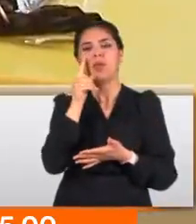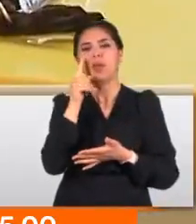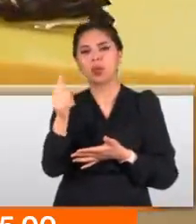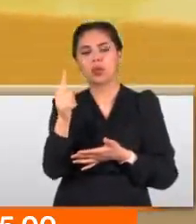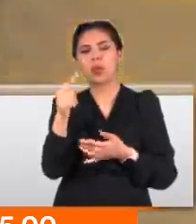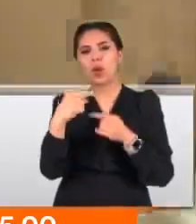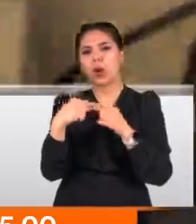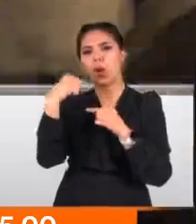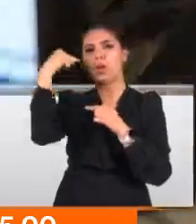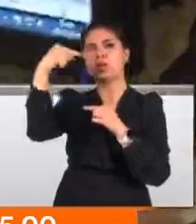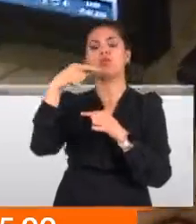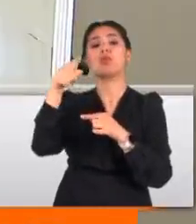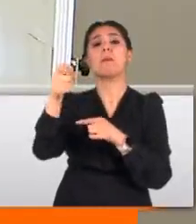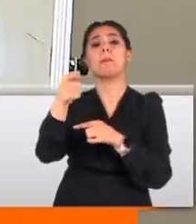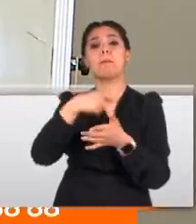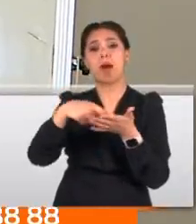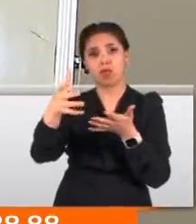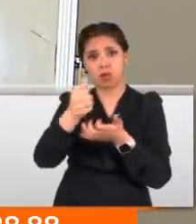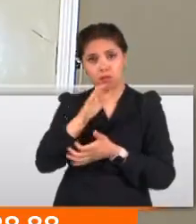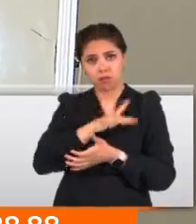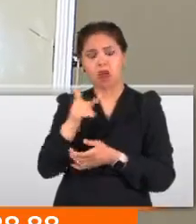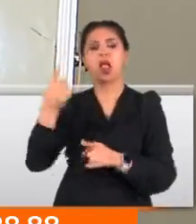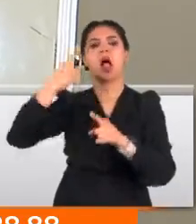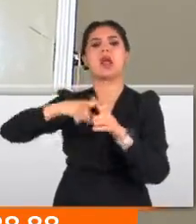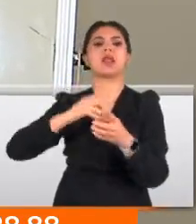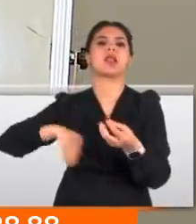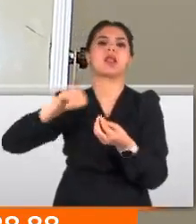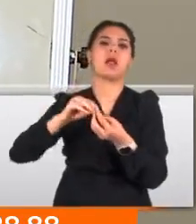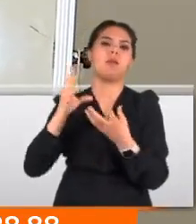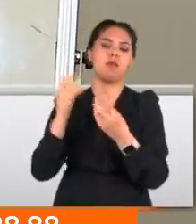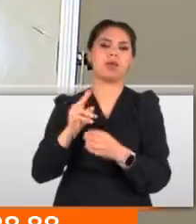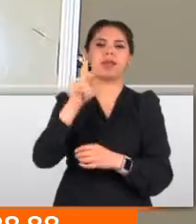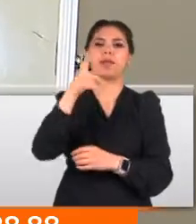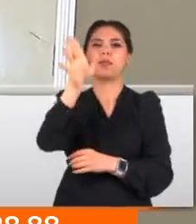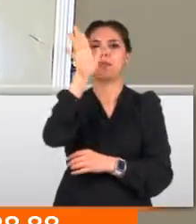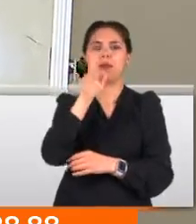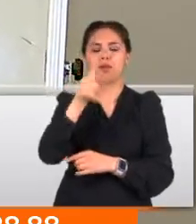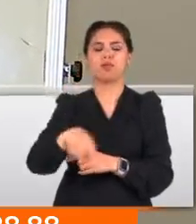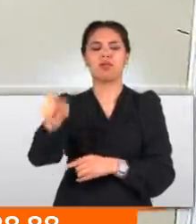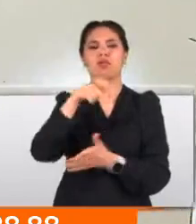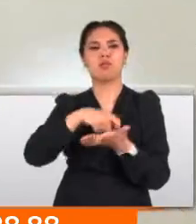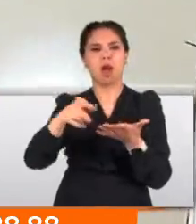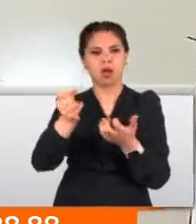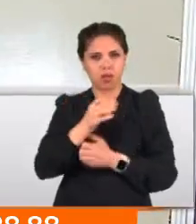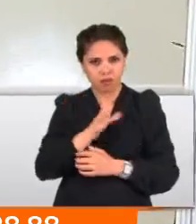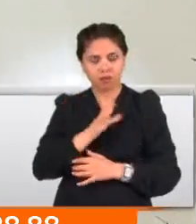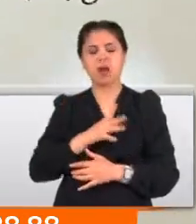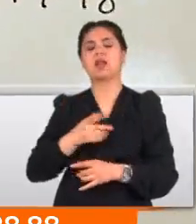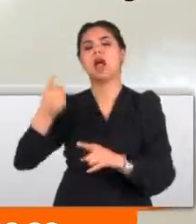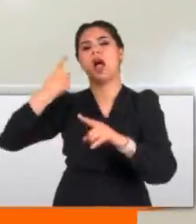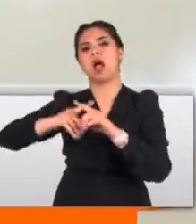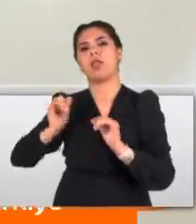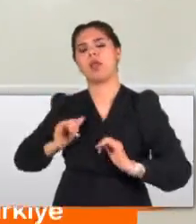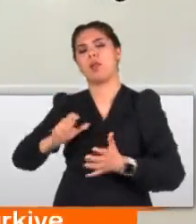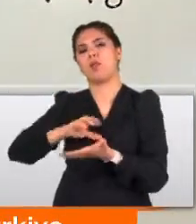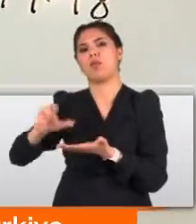ücret alanlara ek zam yapılacak. Tabii 7.500 liranın üzerinde maaş alanlar açısından da bir refah payı getirilmesi de